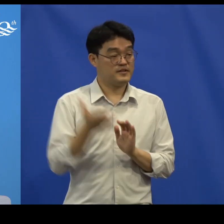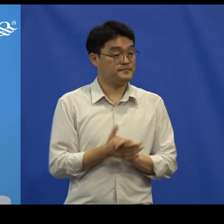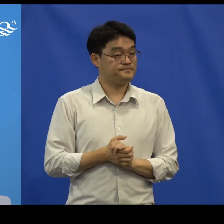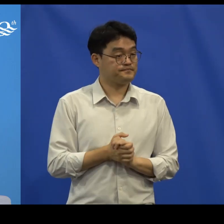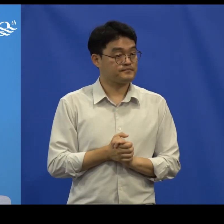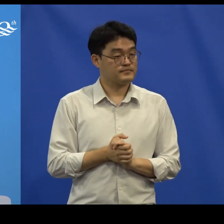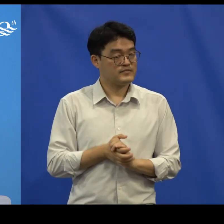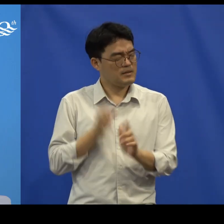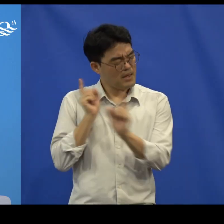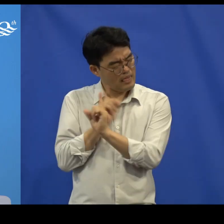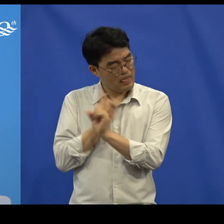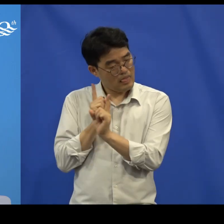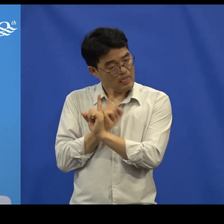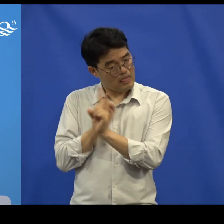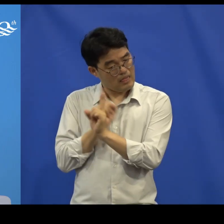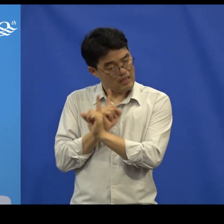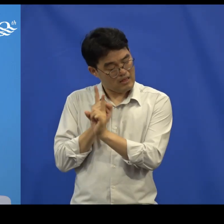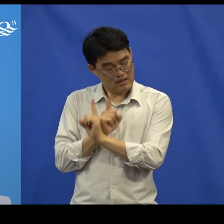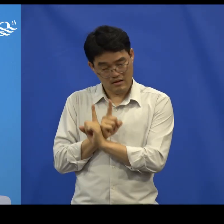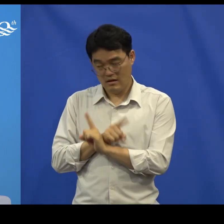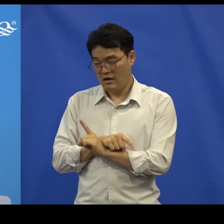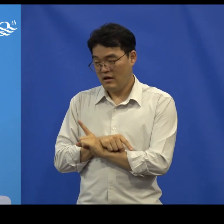매일매일 우리는 오늘이